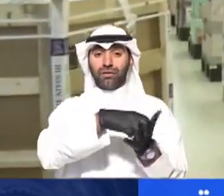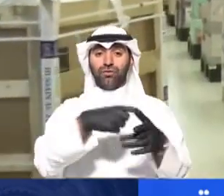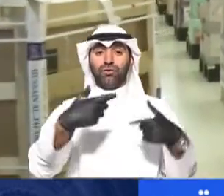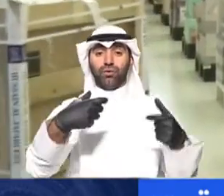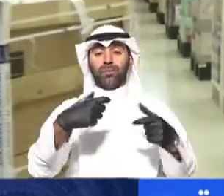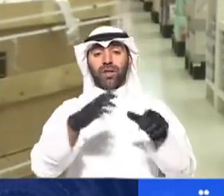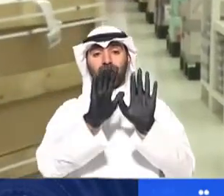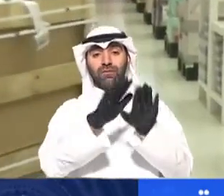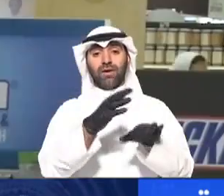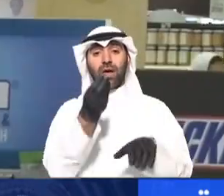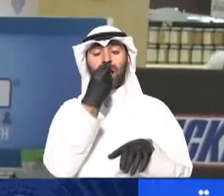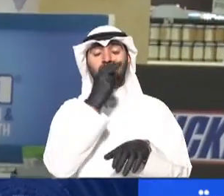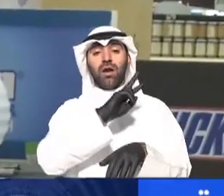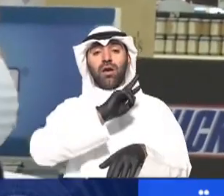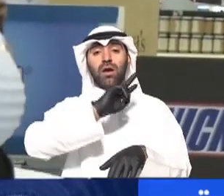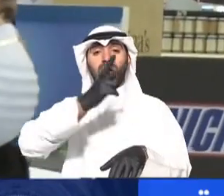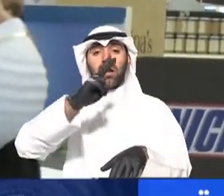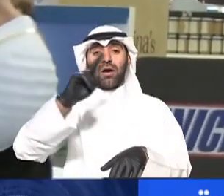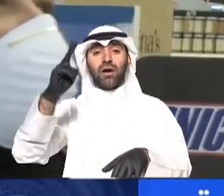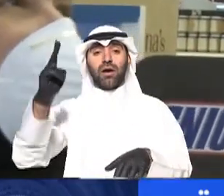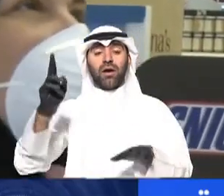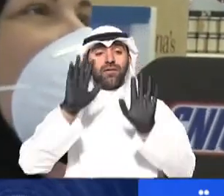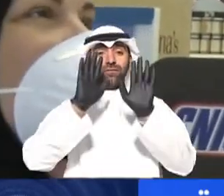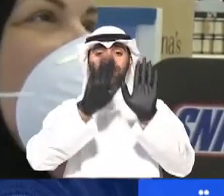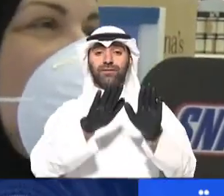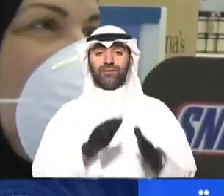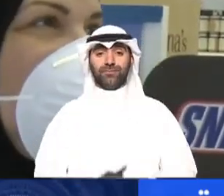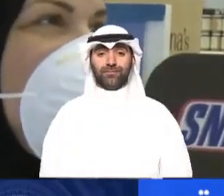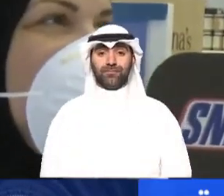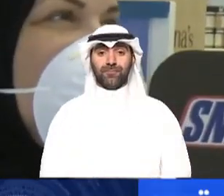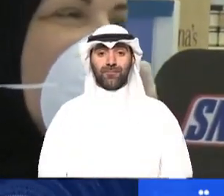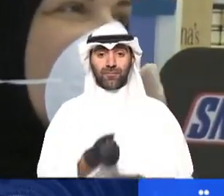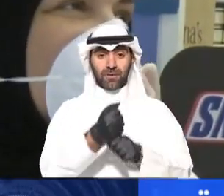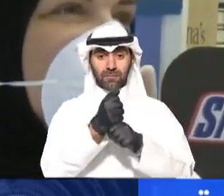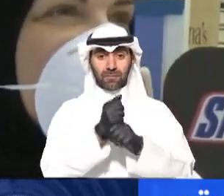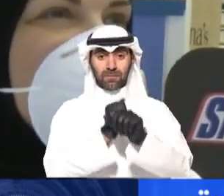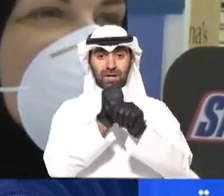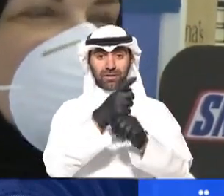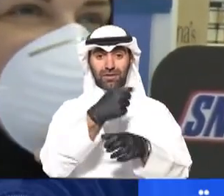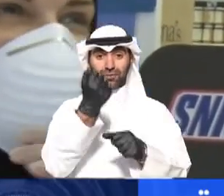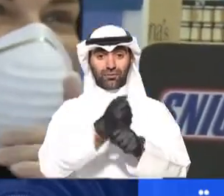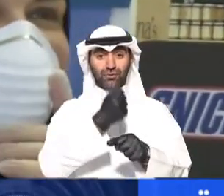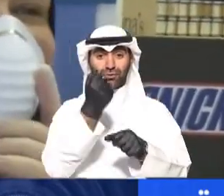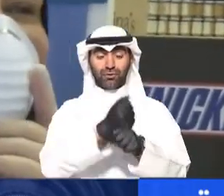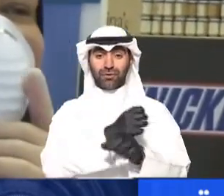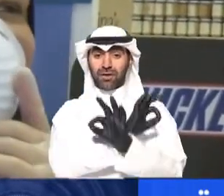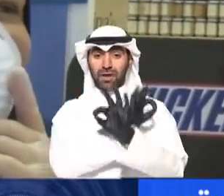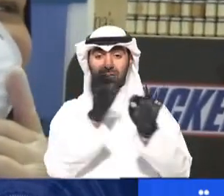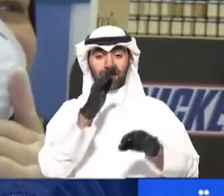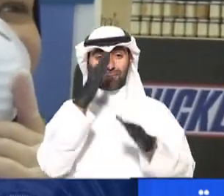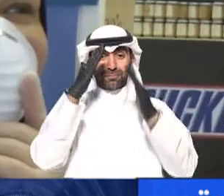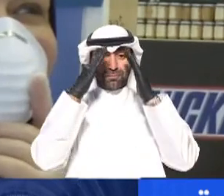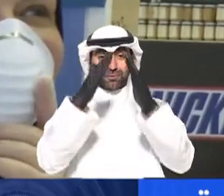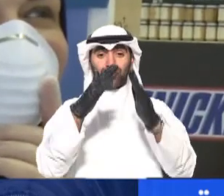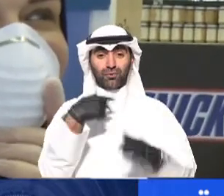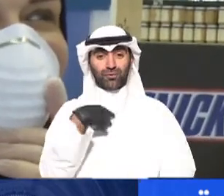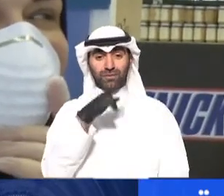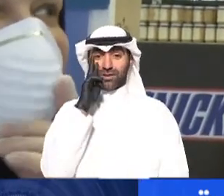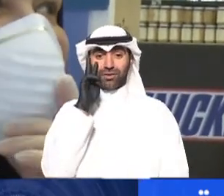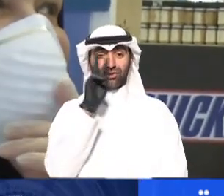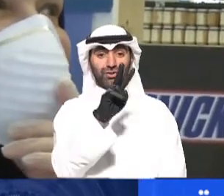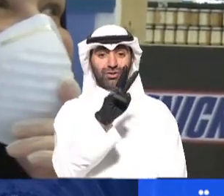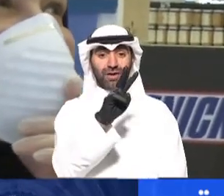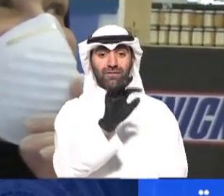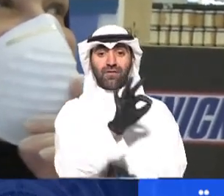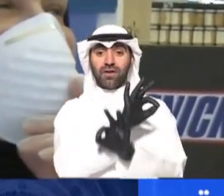متوفر والحمد لله. البلدية قامت بدورها ما شاء الله عليها بالتفتيش، بهيئة الغذاء التابعة بالصحة، في كل الأمور ما شاء